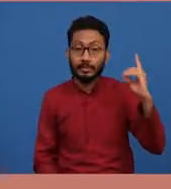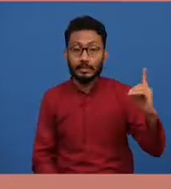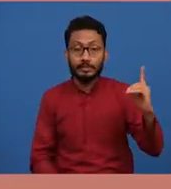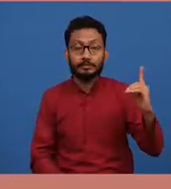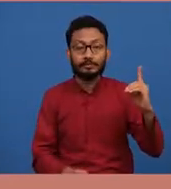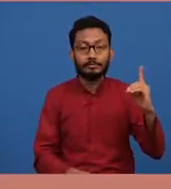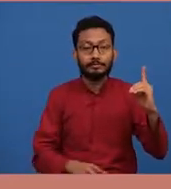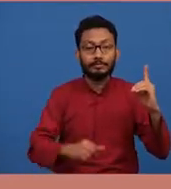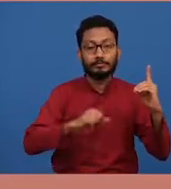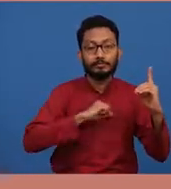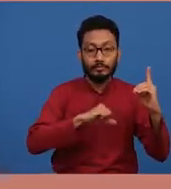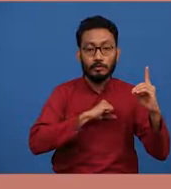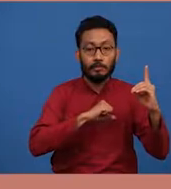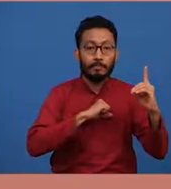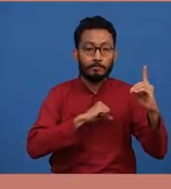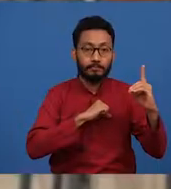sopan santun?